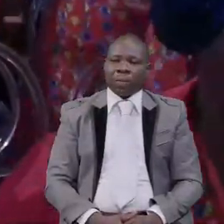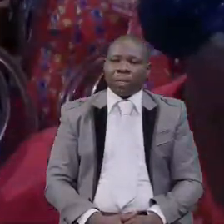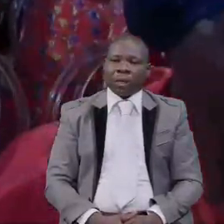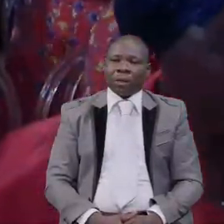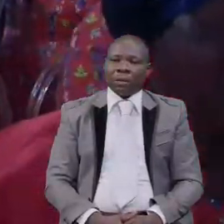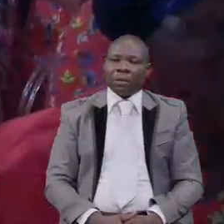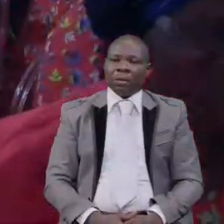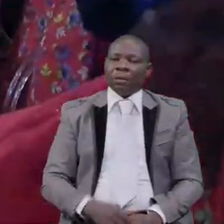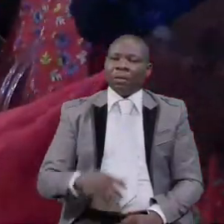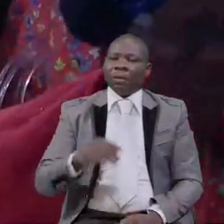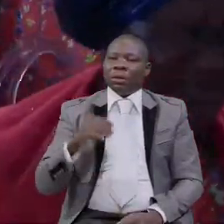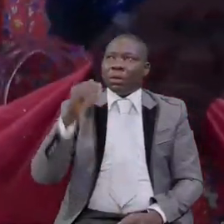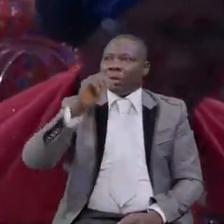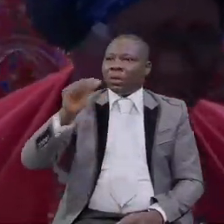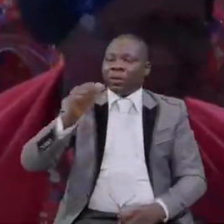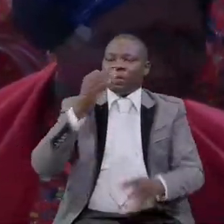C'est un Dieu fidèle.